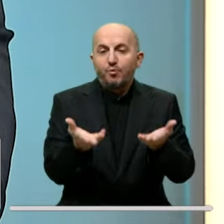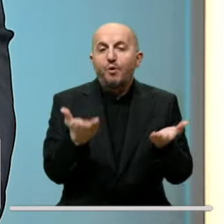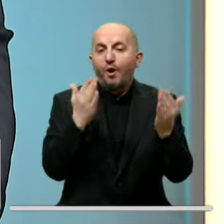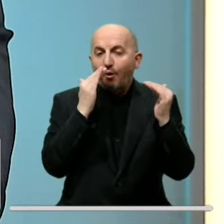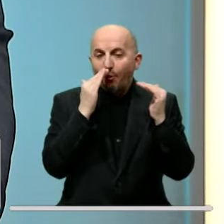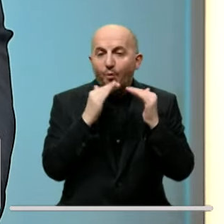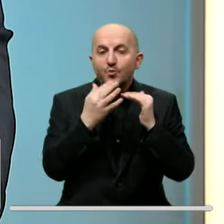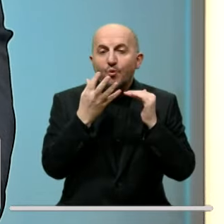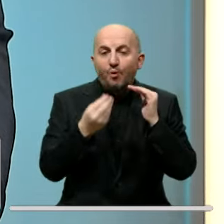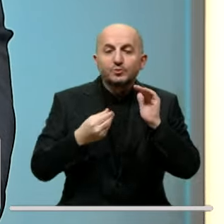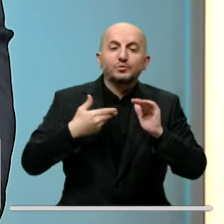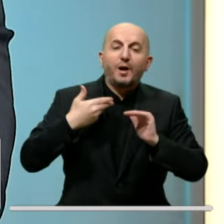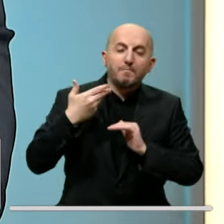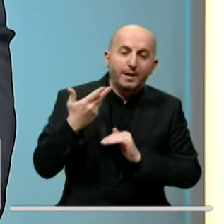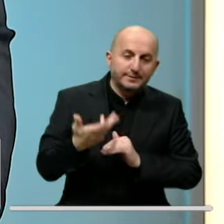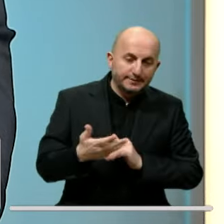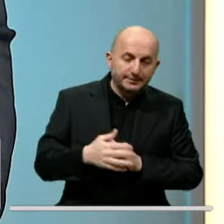olduğundan bahsedilir.